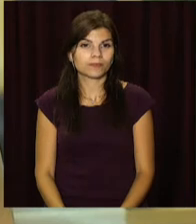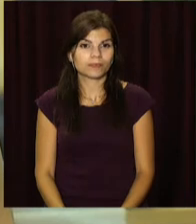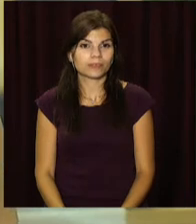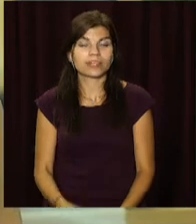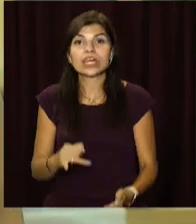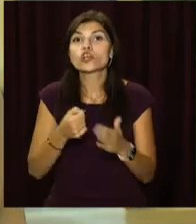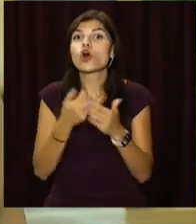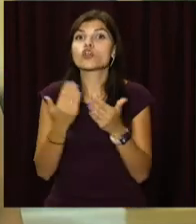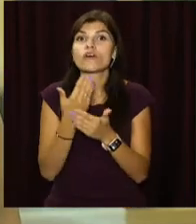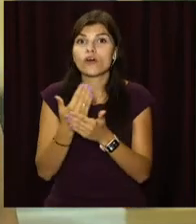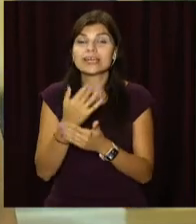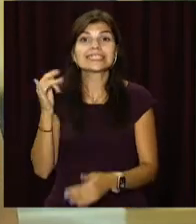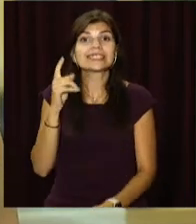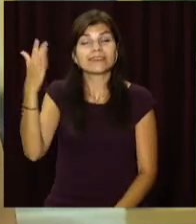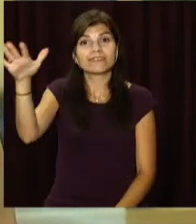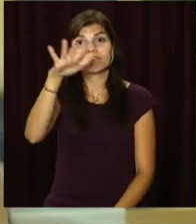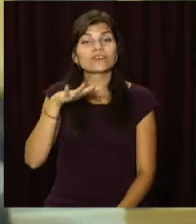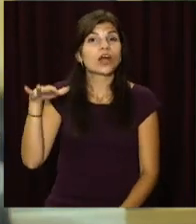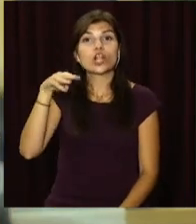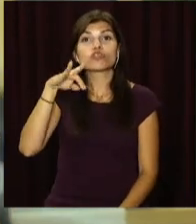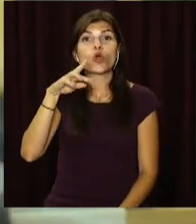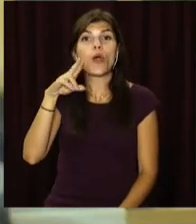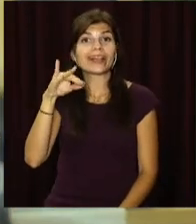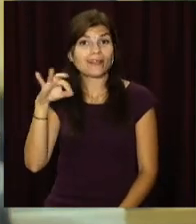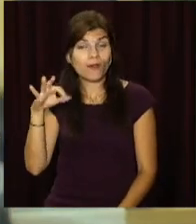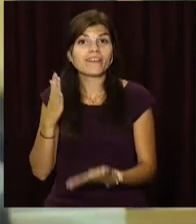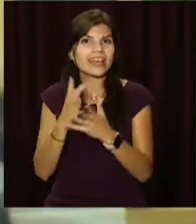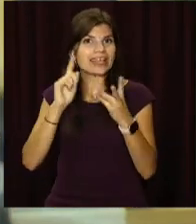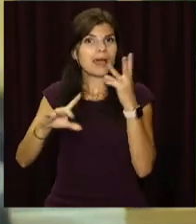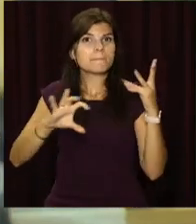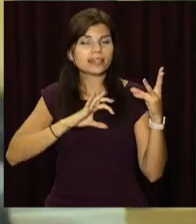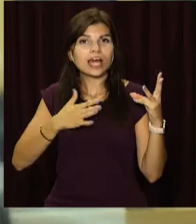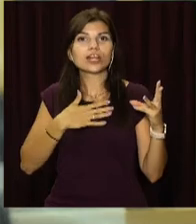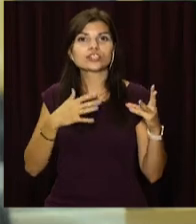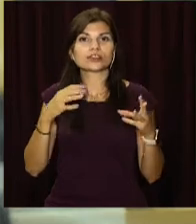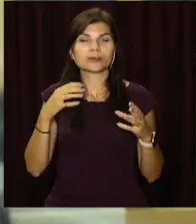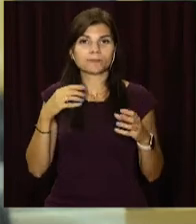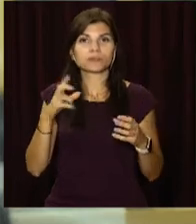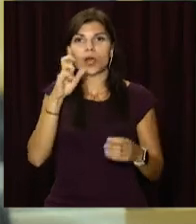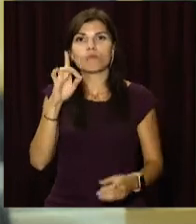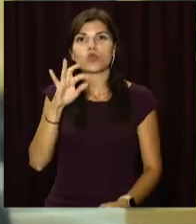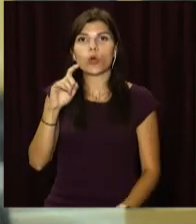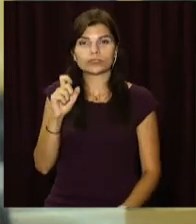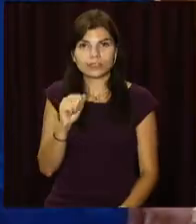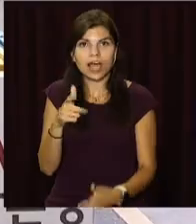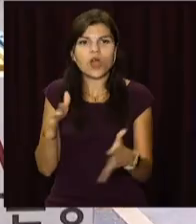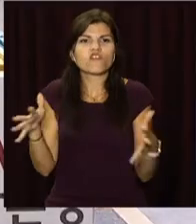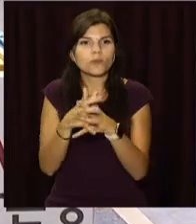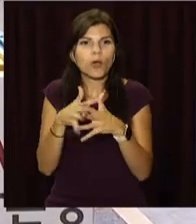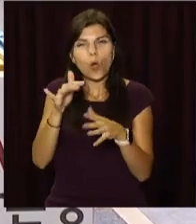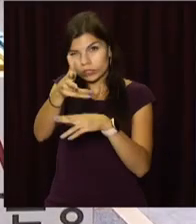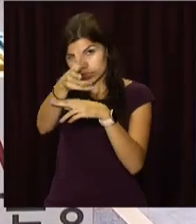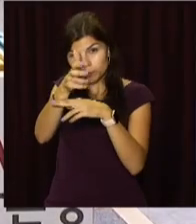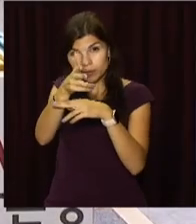І до новин з Токіо. Маємо вже третю медаль скарбниці української збірної – бронзу на змаганнях змішаних команд у